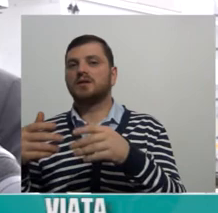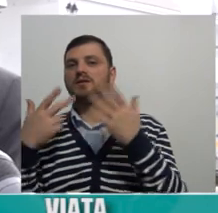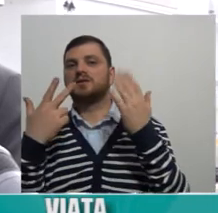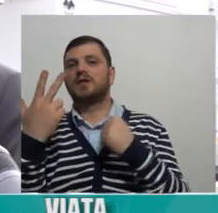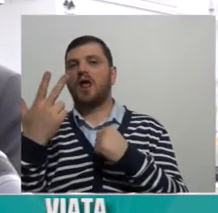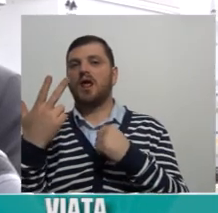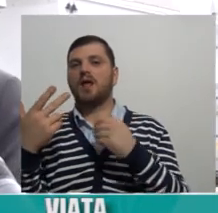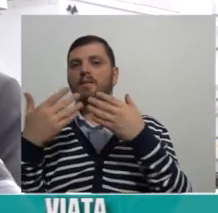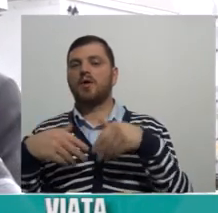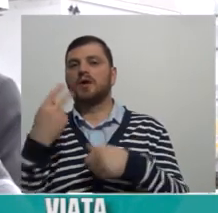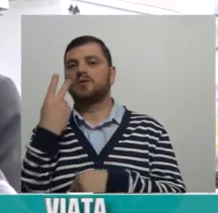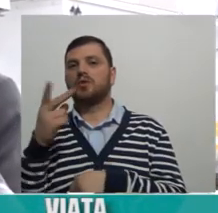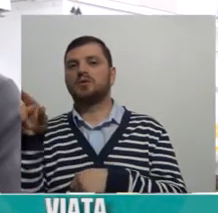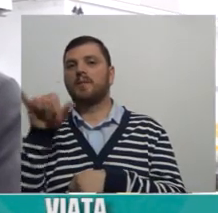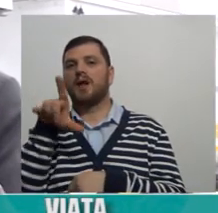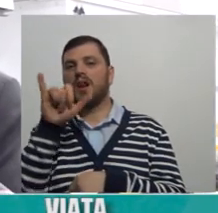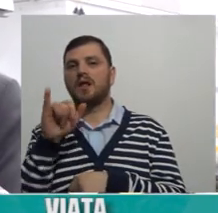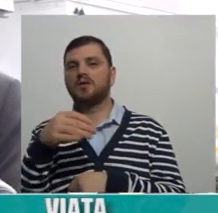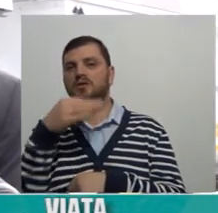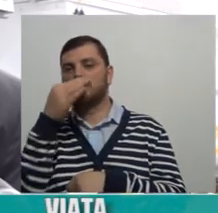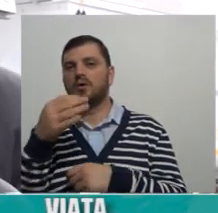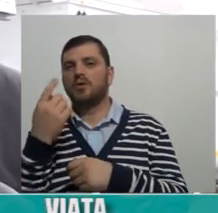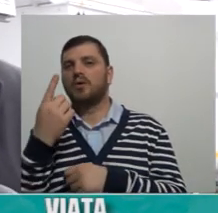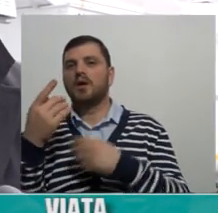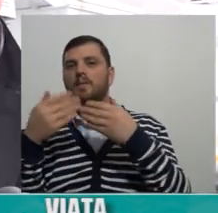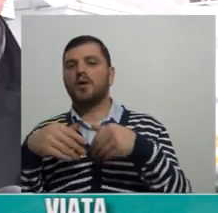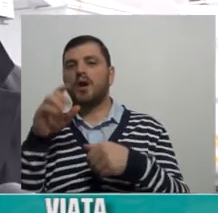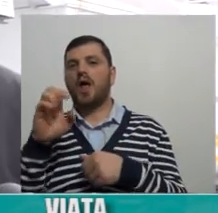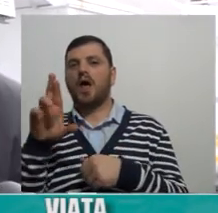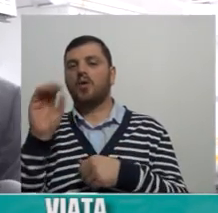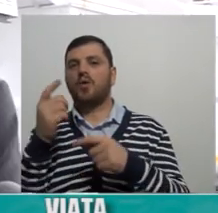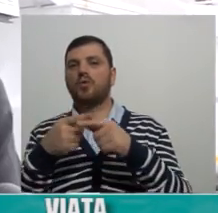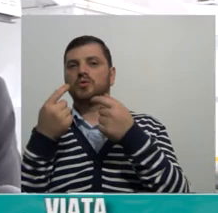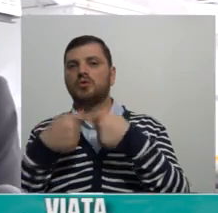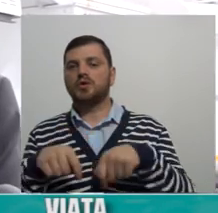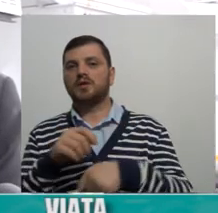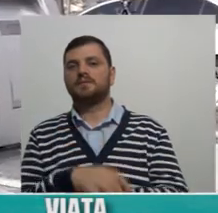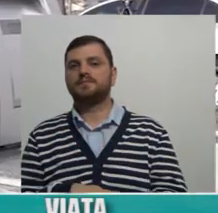de 3.200.000 de lei, deci undeva la 1.000.000 de euro cu totul.